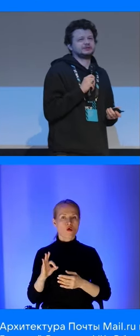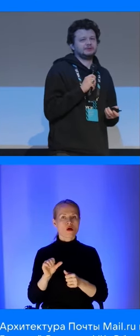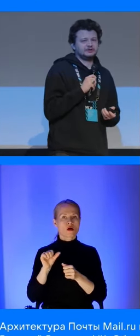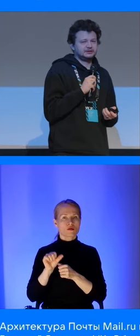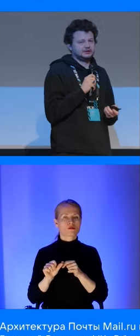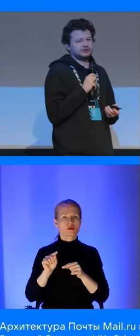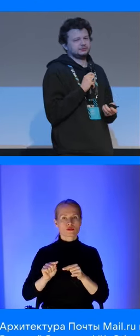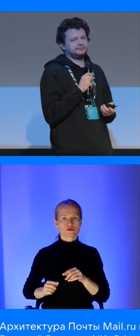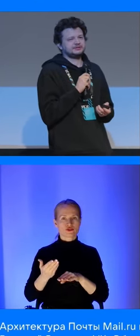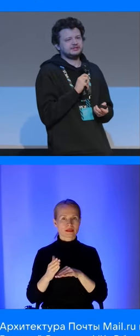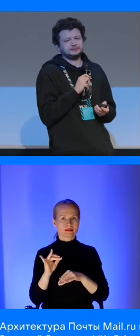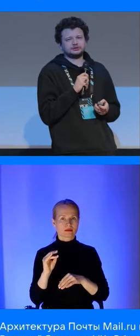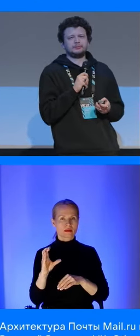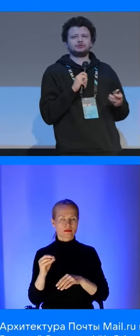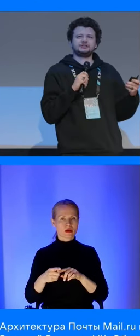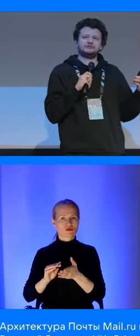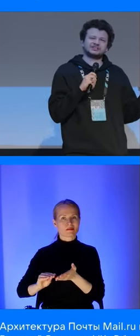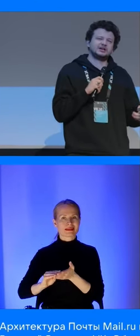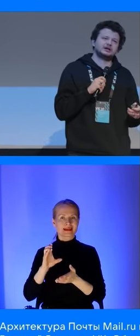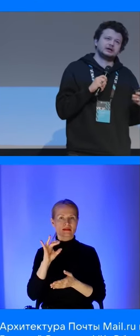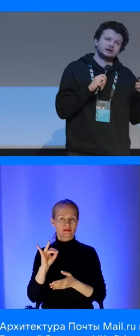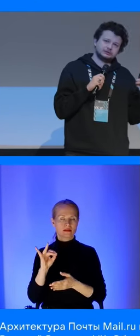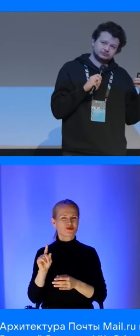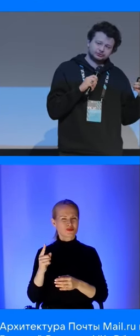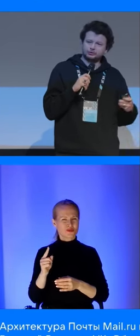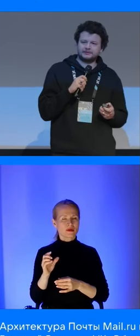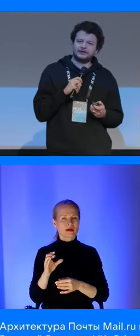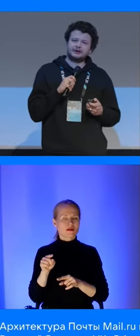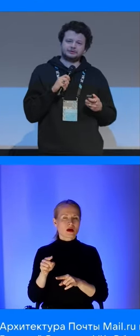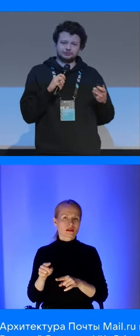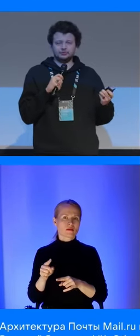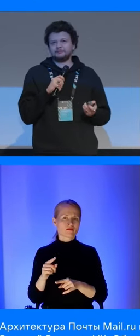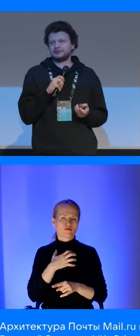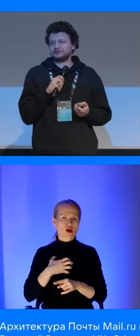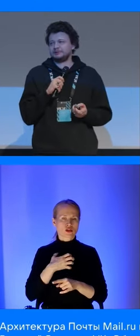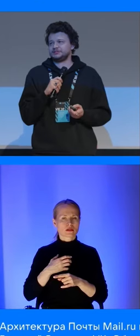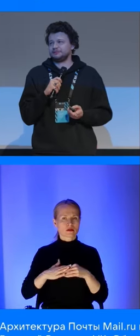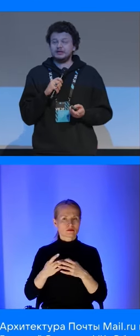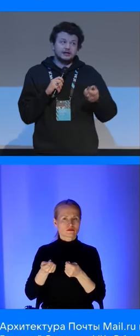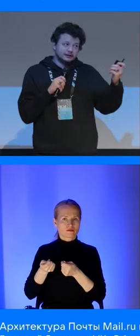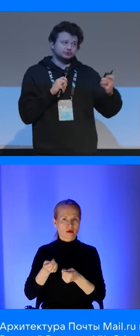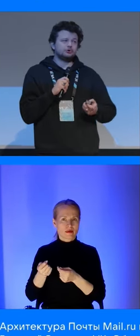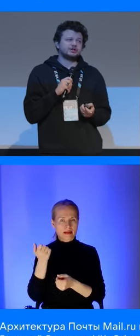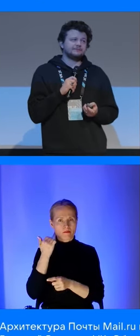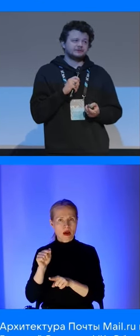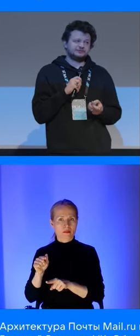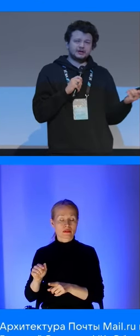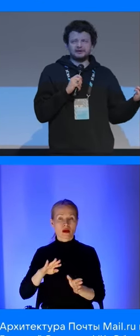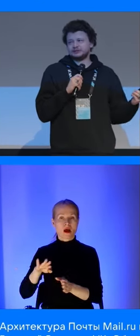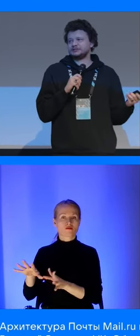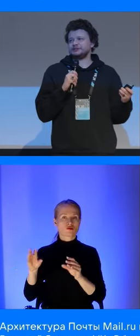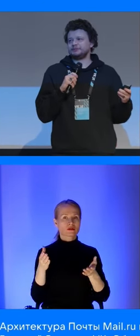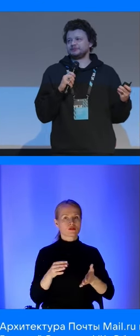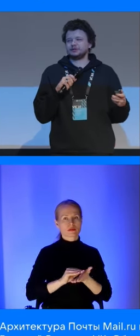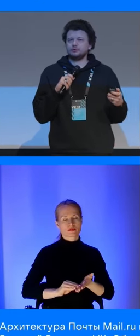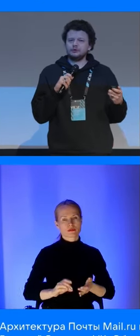с индексами, на которой написано C, потому что там очень важно ручное управление памятью, очень много памяти потребляет система. Тут Гошка, все